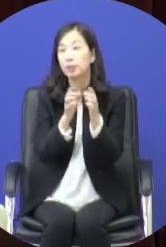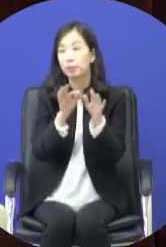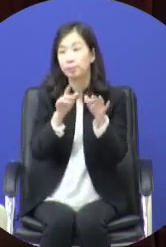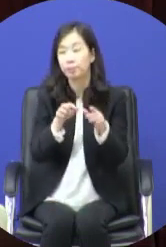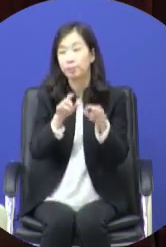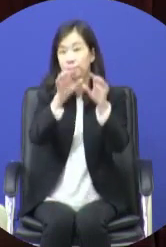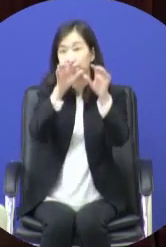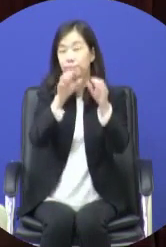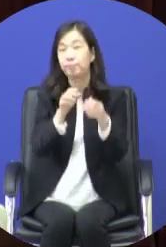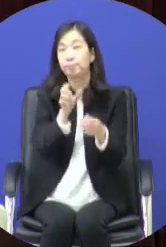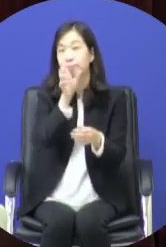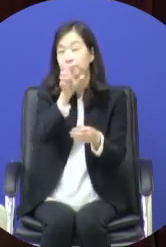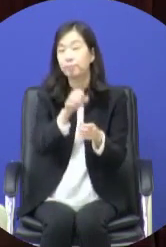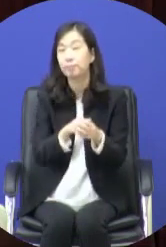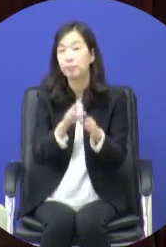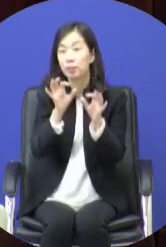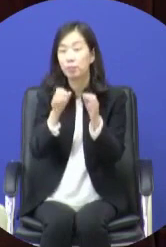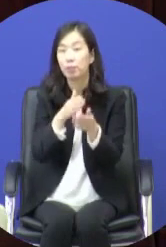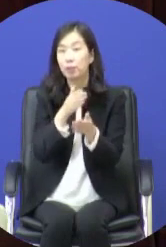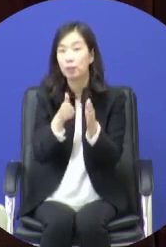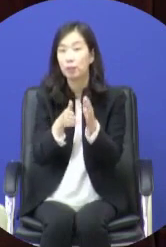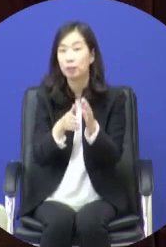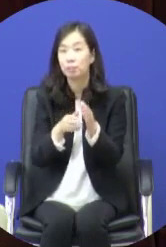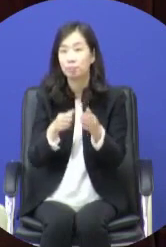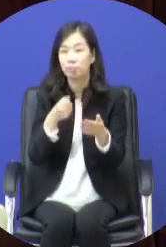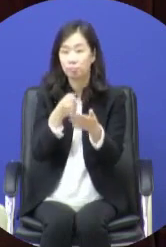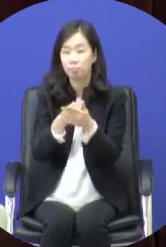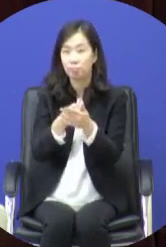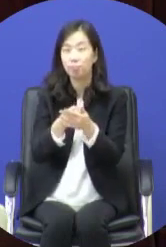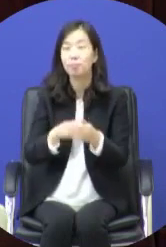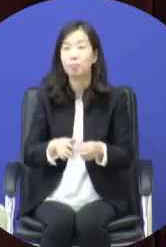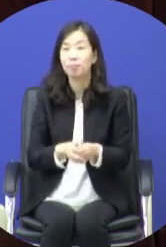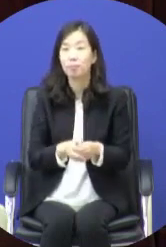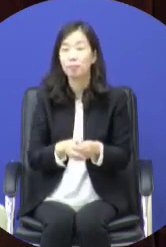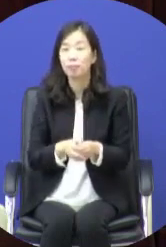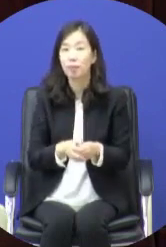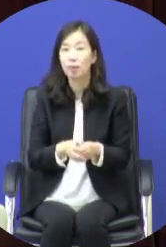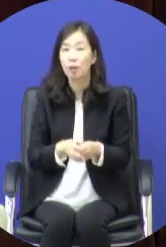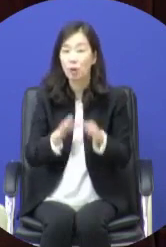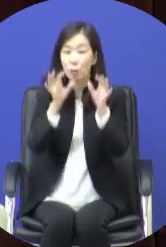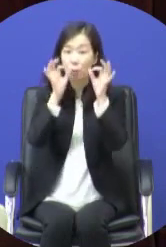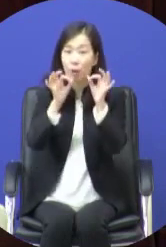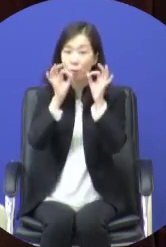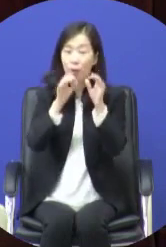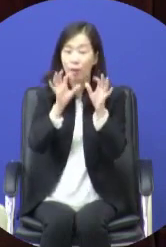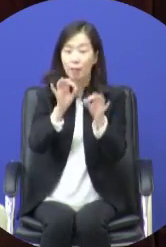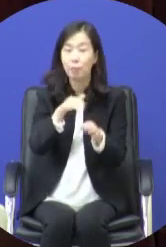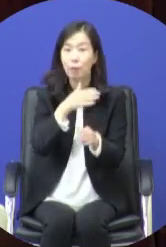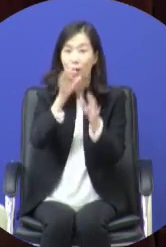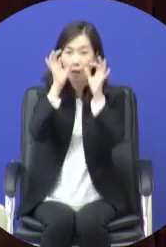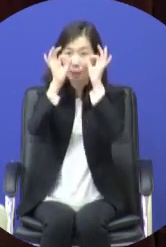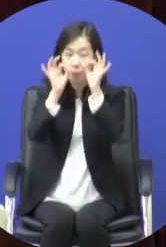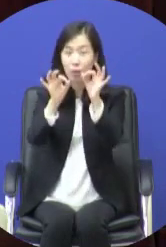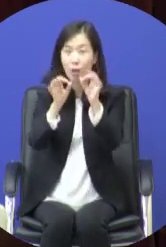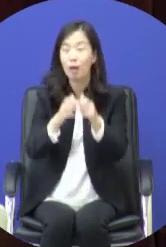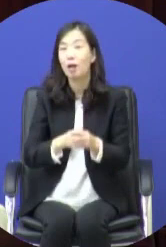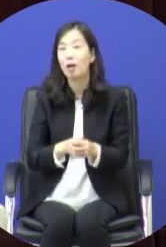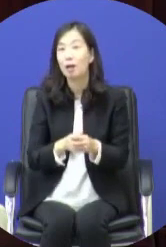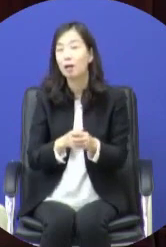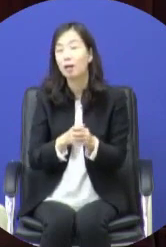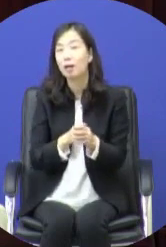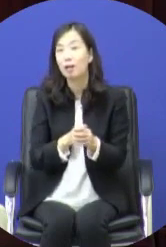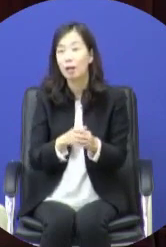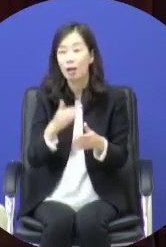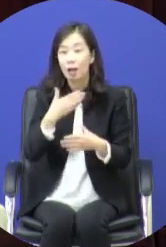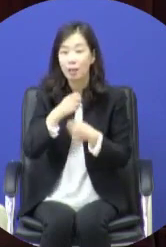글입니다. 자, 김보라 안성시장의 다부진 결기. 보라, 보라, 김보라를 보라.